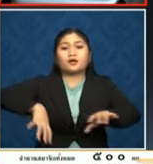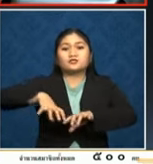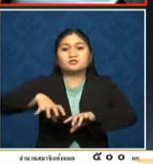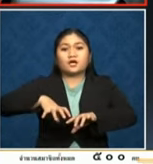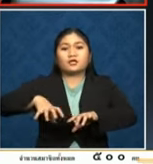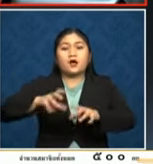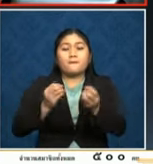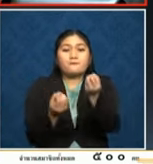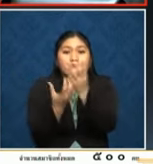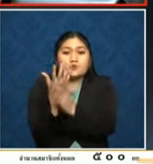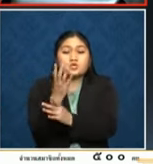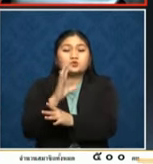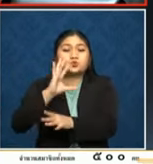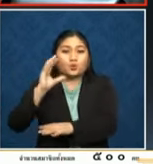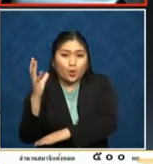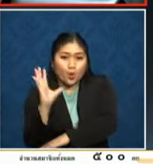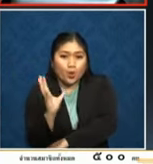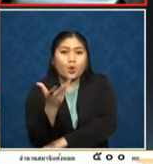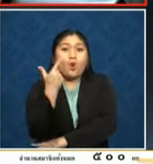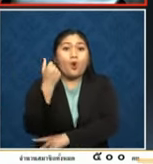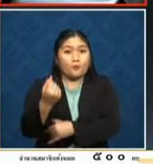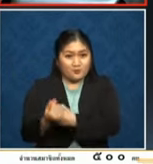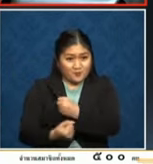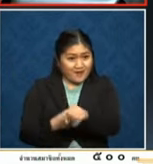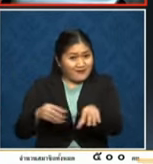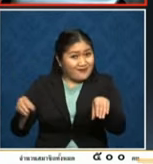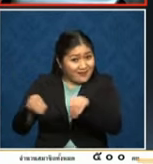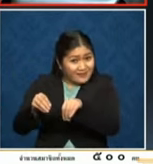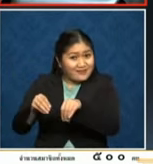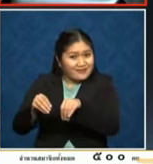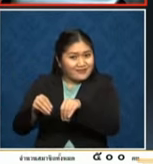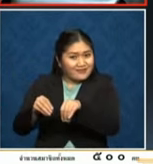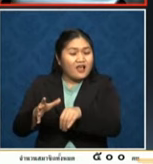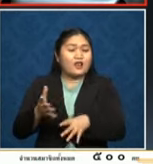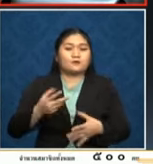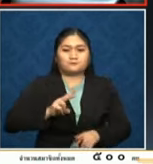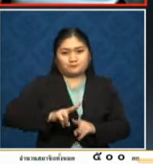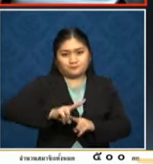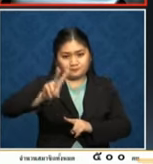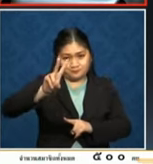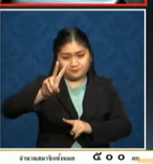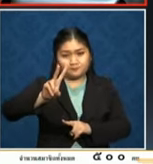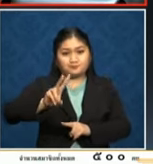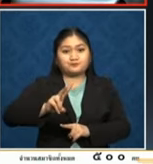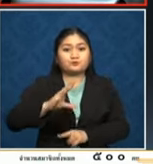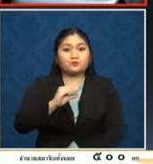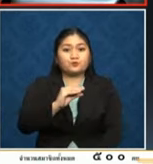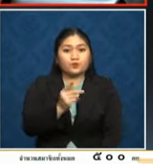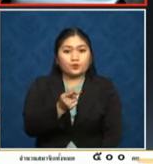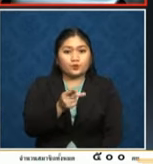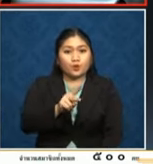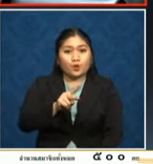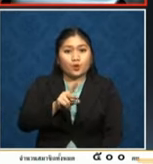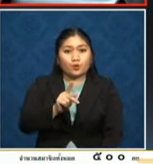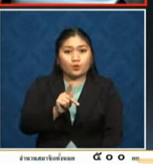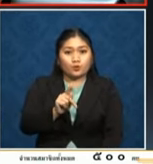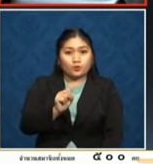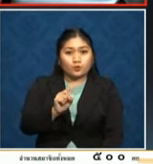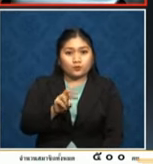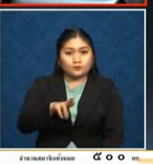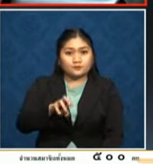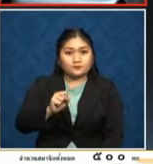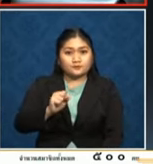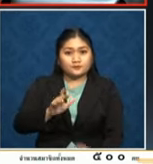ในปี2569นี้ครับเส้นทางที่2เป็นเส้นทางบ้านโคกศรีสำราญหมู่ที่17ตำบลเสือเพอ